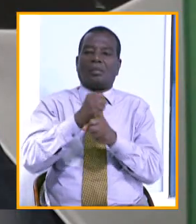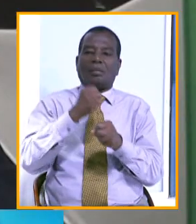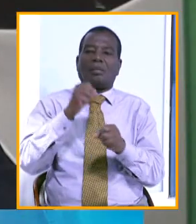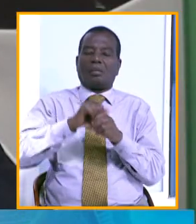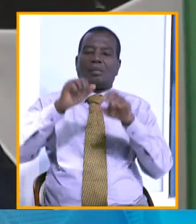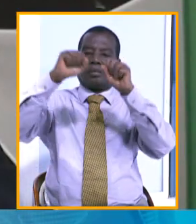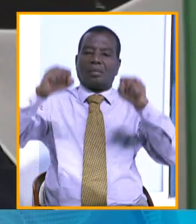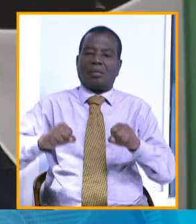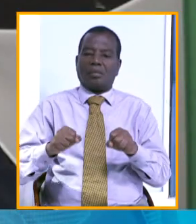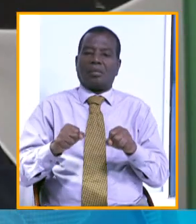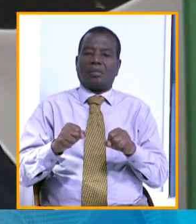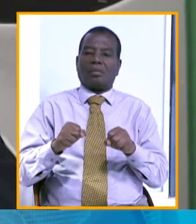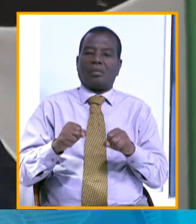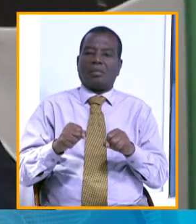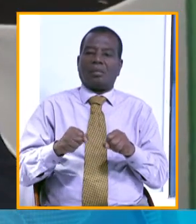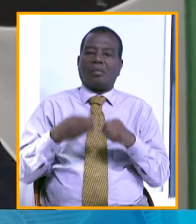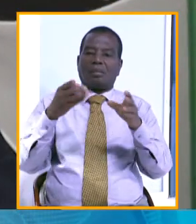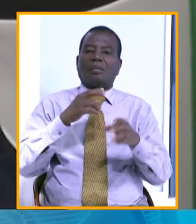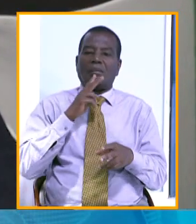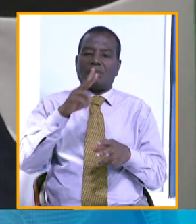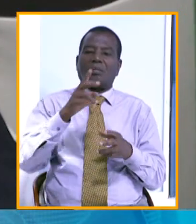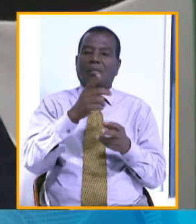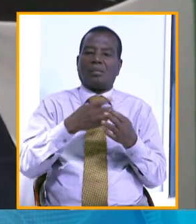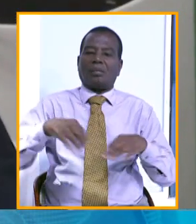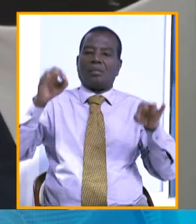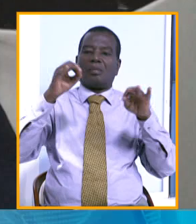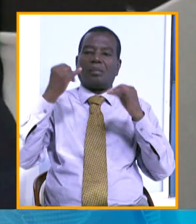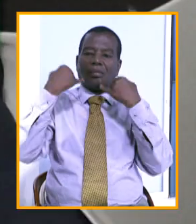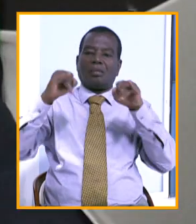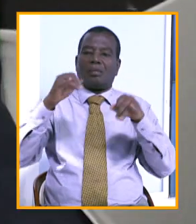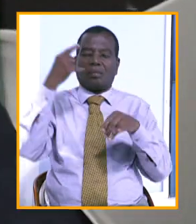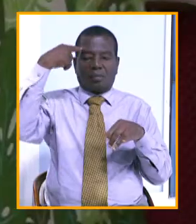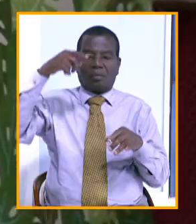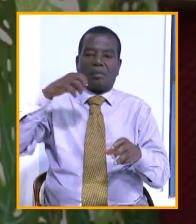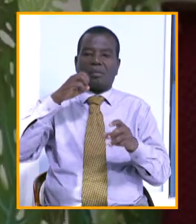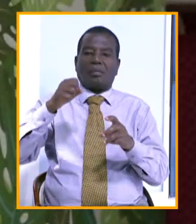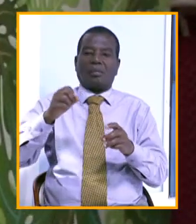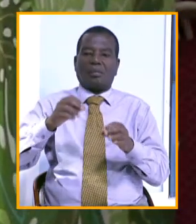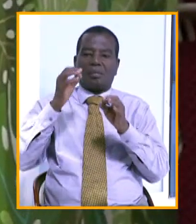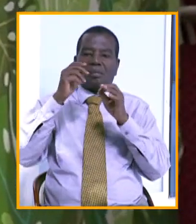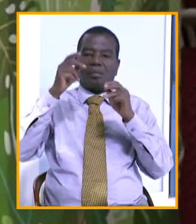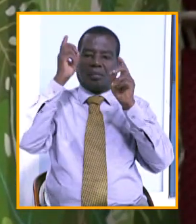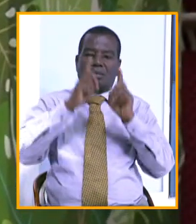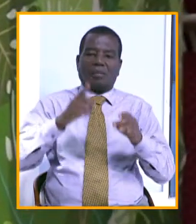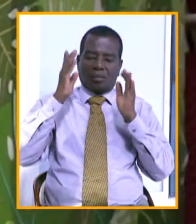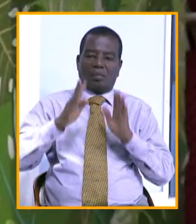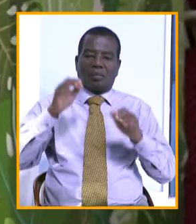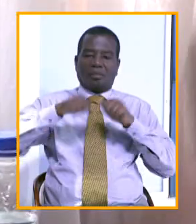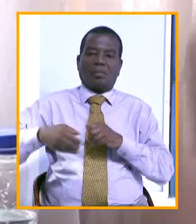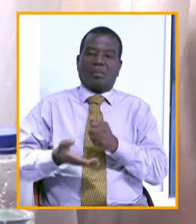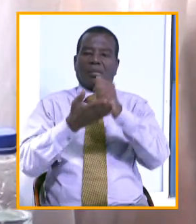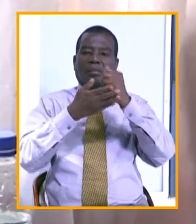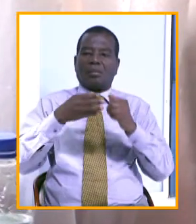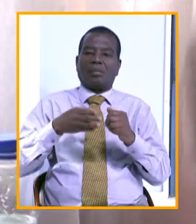secteur, donne les vraies informations afin que les décideurs puissent vous aider. Le marieur ne peut